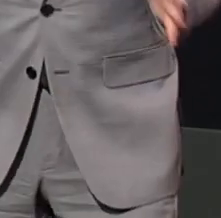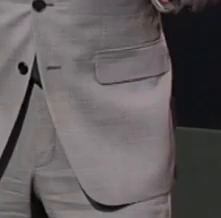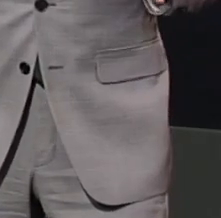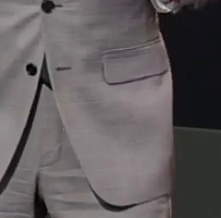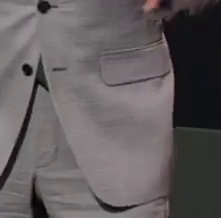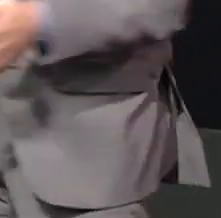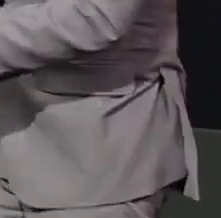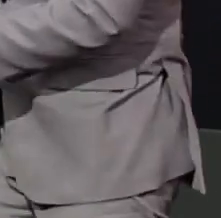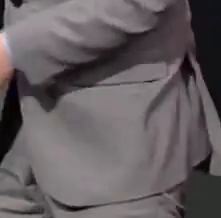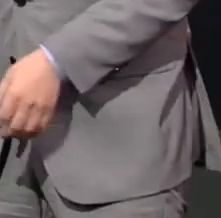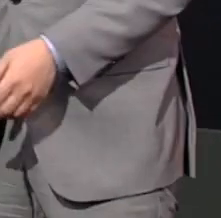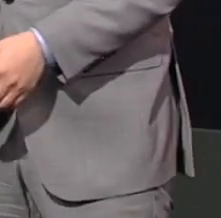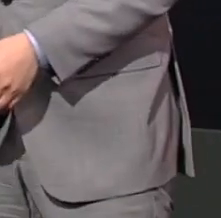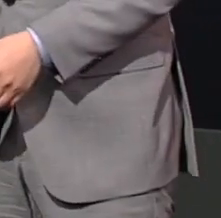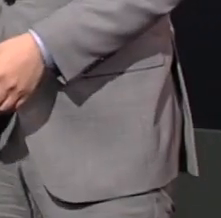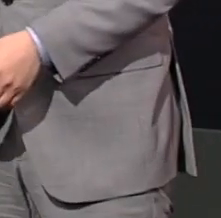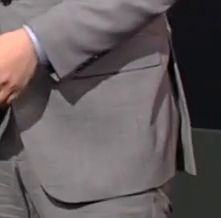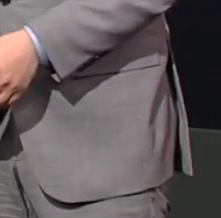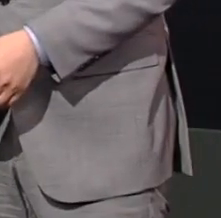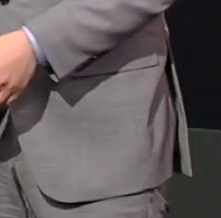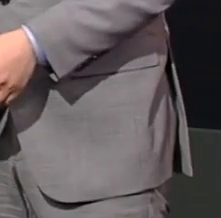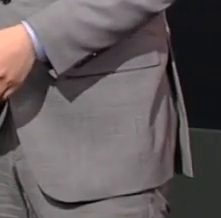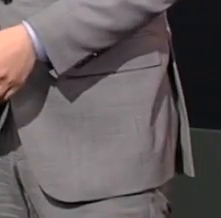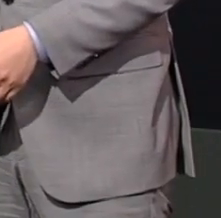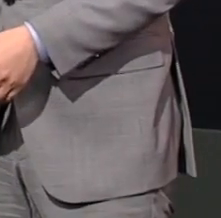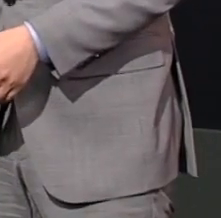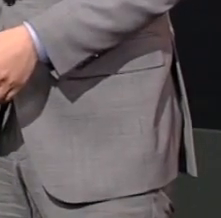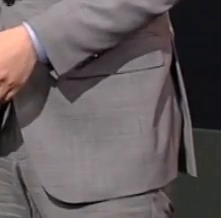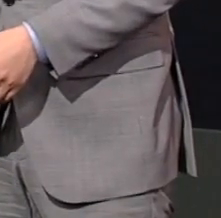아직 안 끝났습니다 이거 눌러주세요